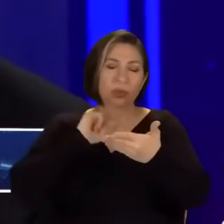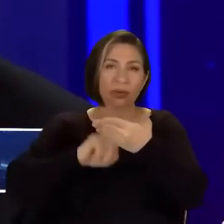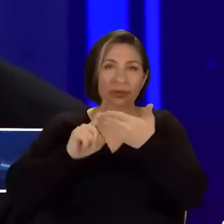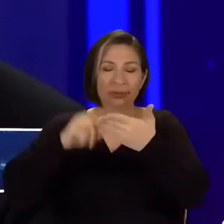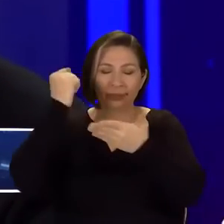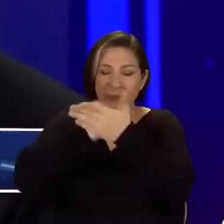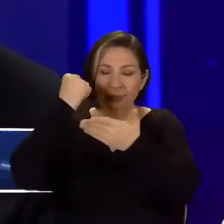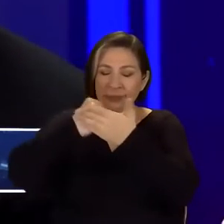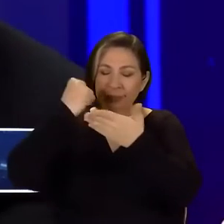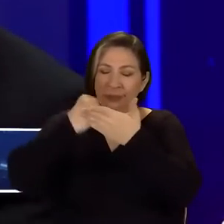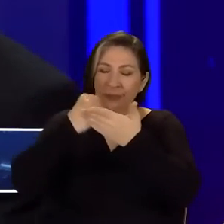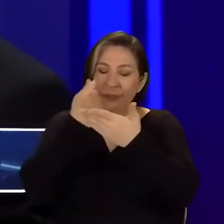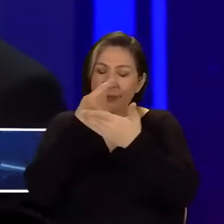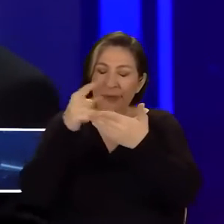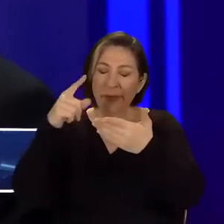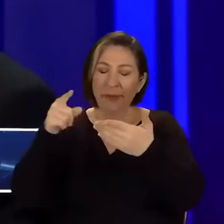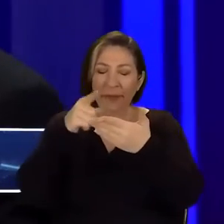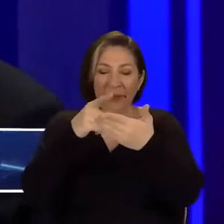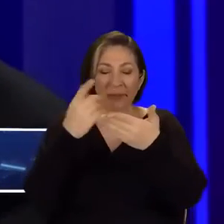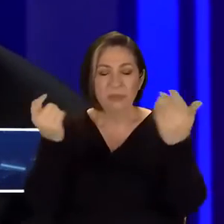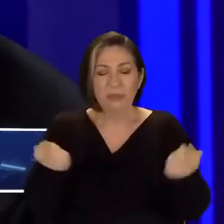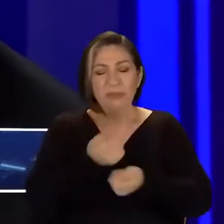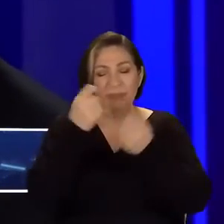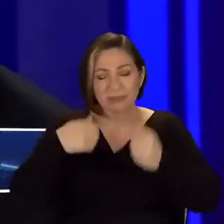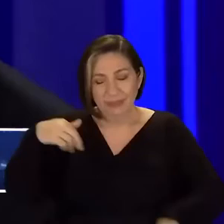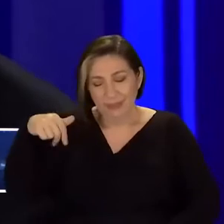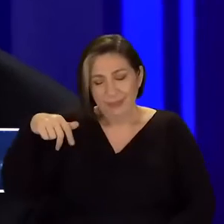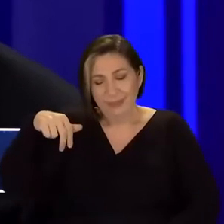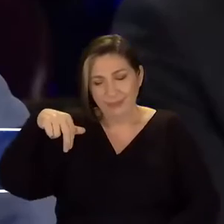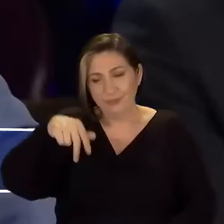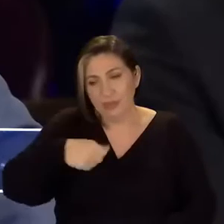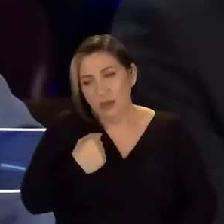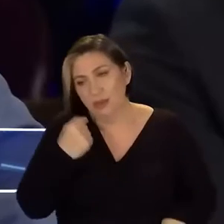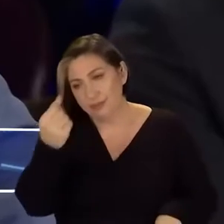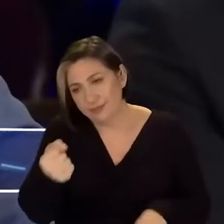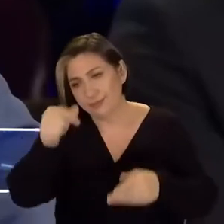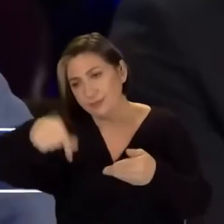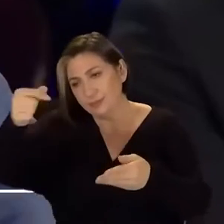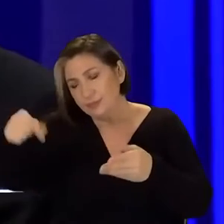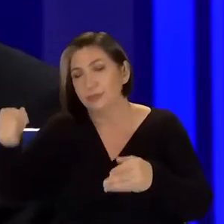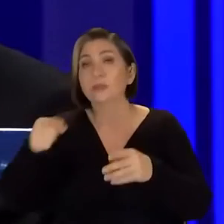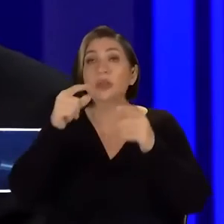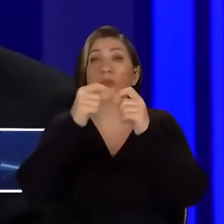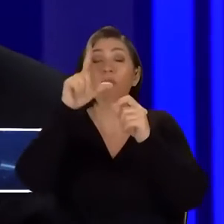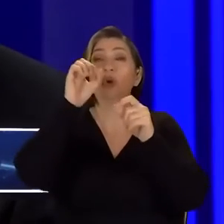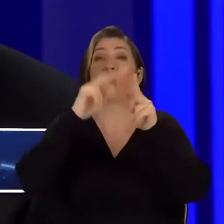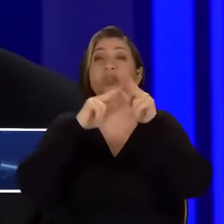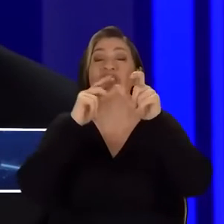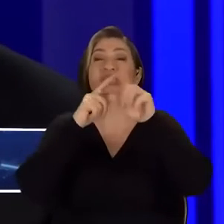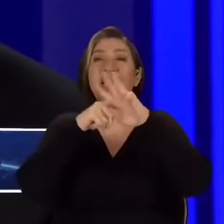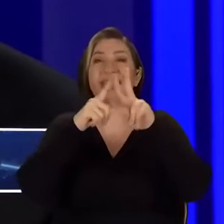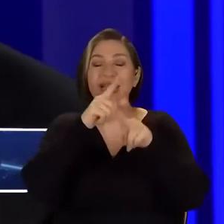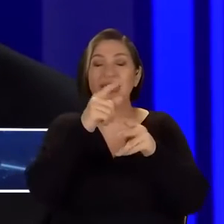ayrı para alıyor, damgalıyor. İşte bunu bir kere fiziki olarak oraya götürmeniz lazım falan filan. Blockchain'de senaryonuzu